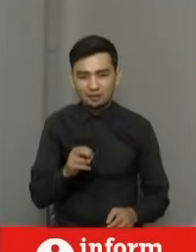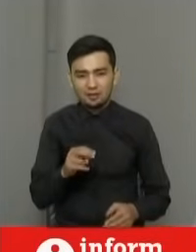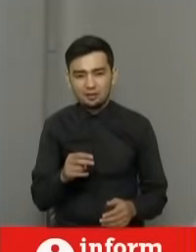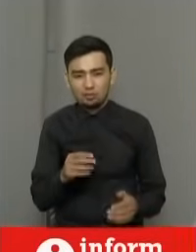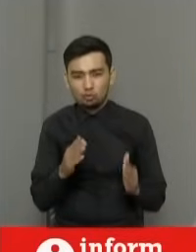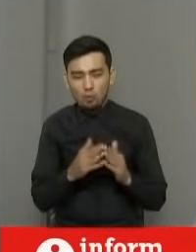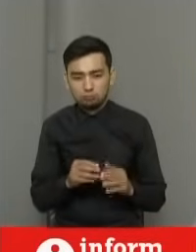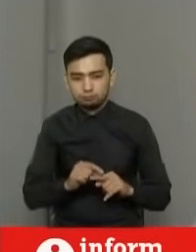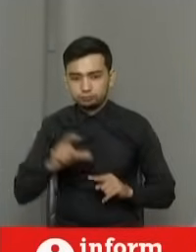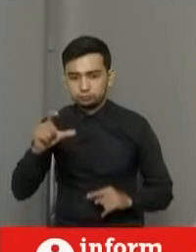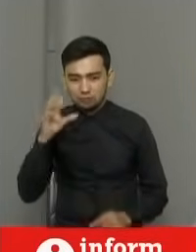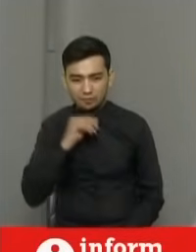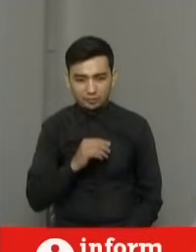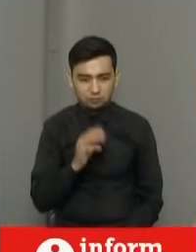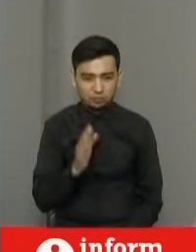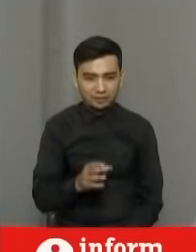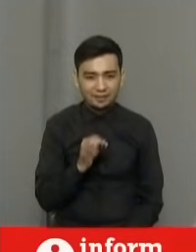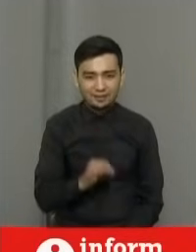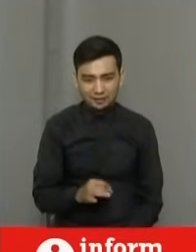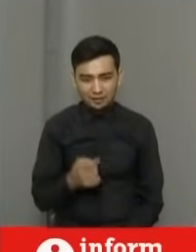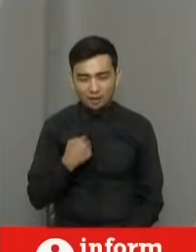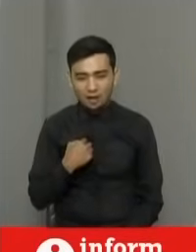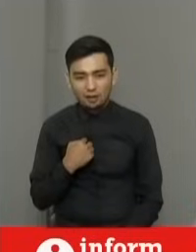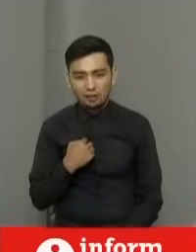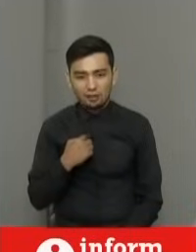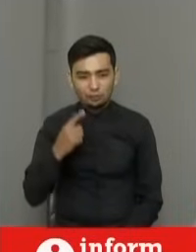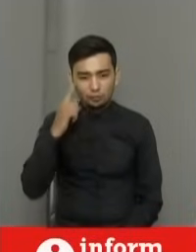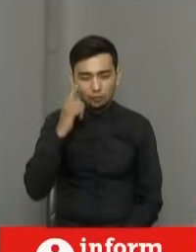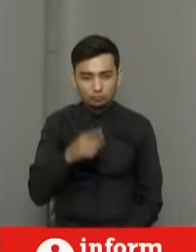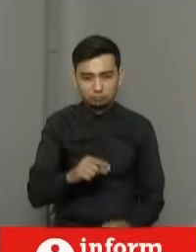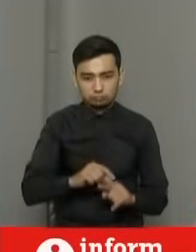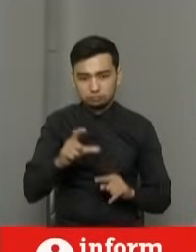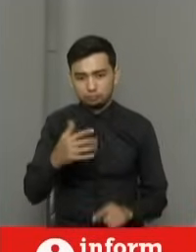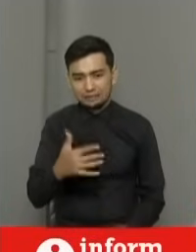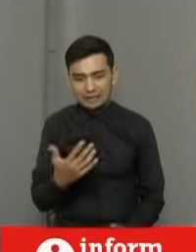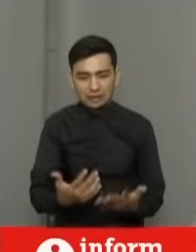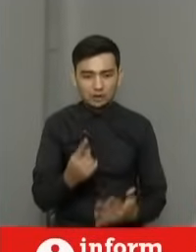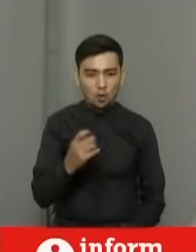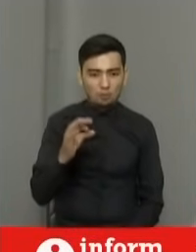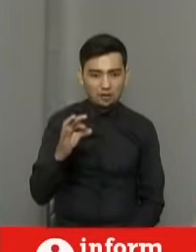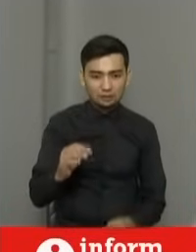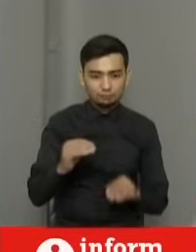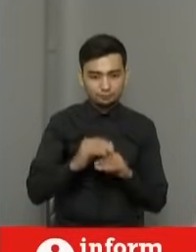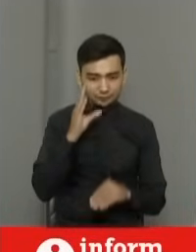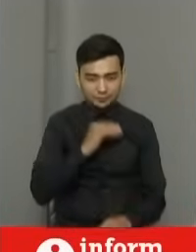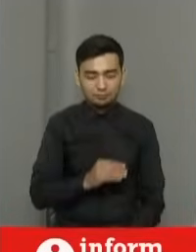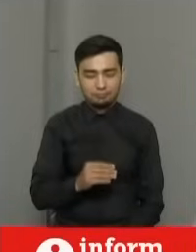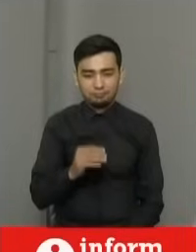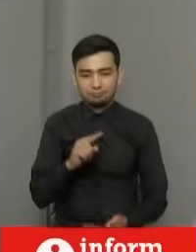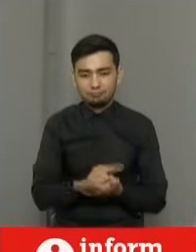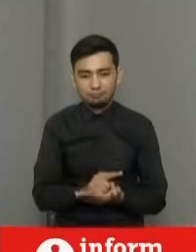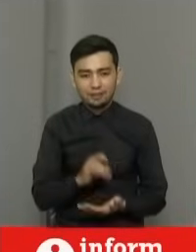есть неадекватно завышенные цены. Я не удивлюсь, если эти цены будут завышены на 50 и 100%. А вот как только слух пройдет,